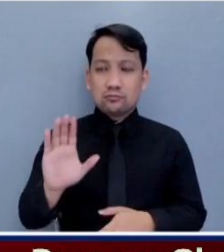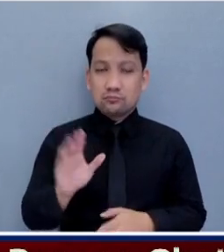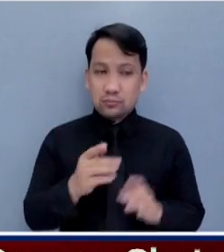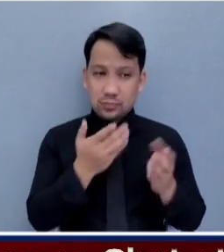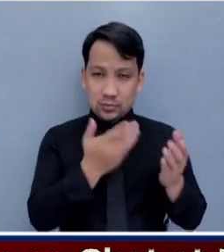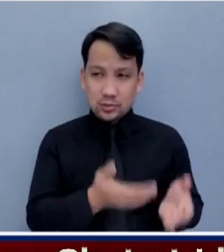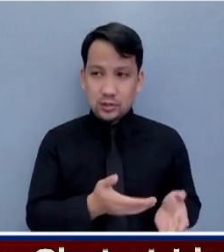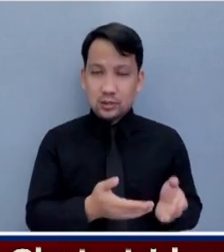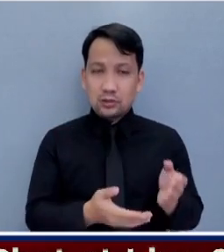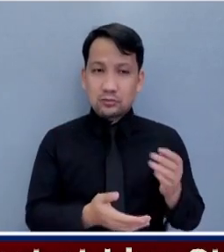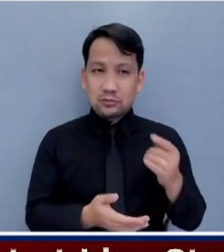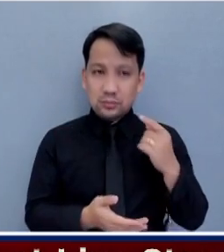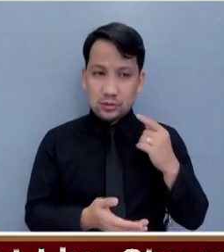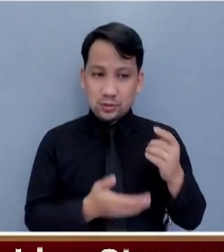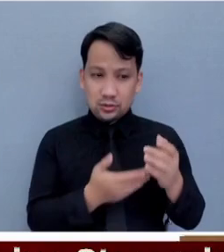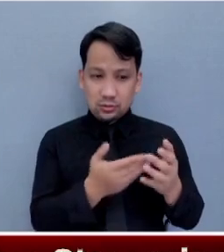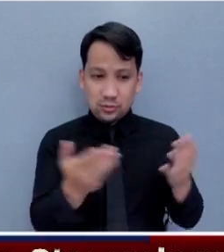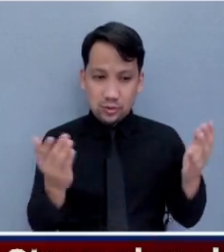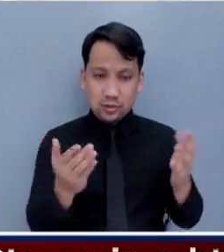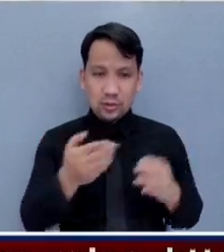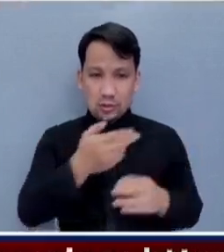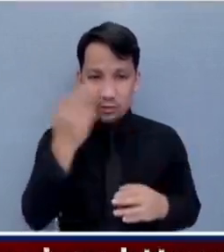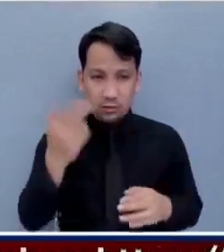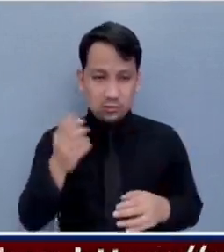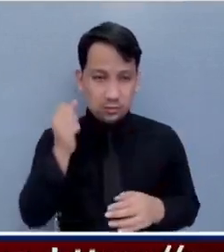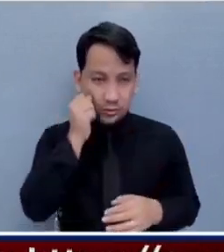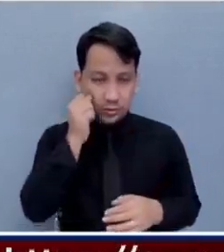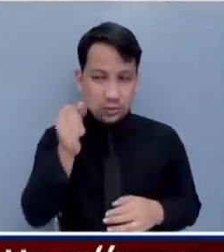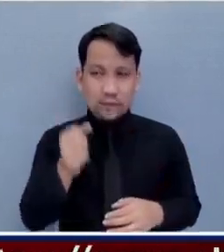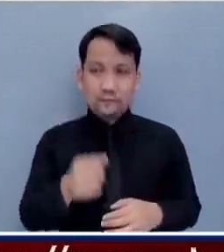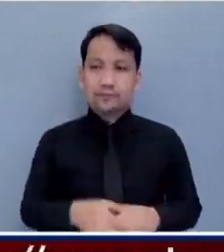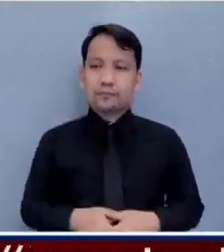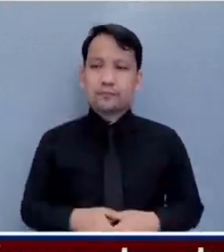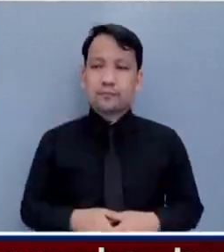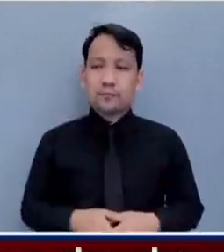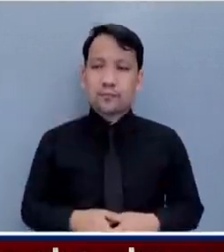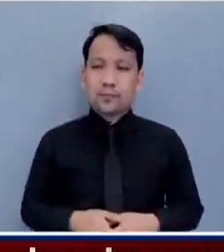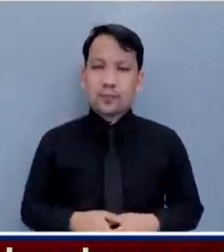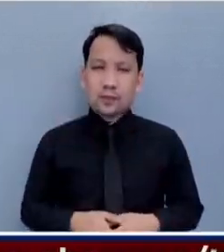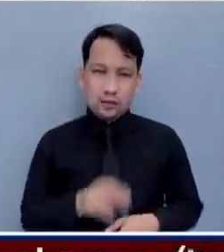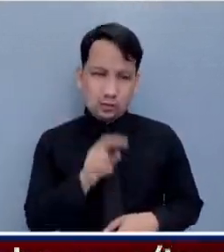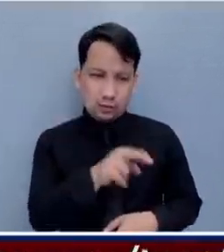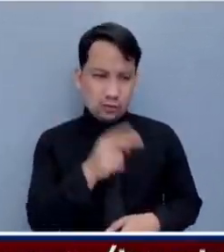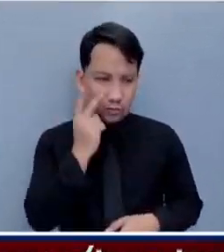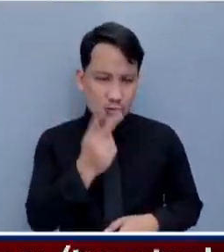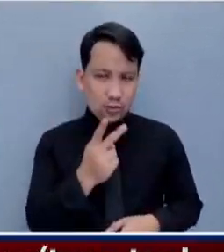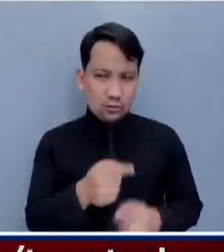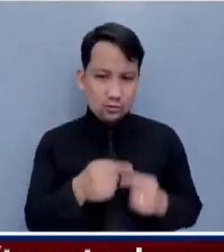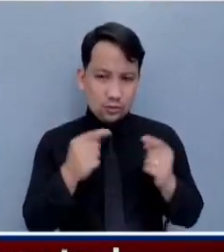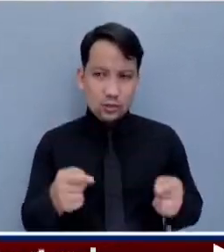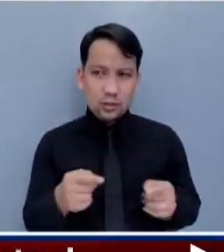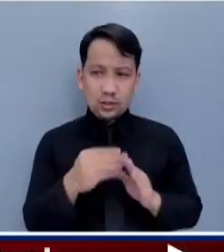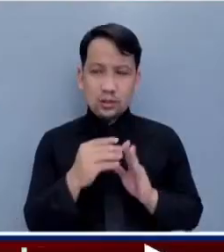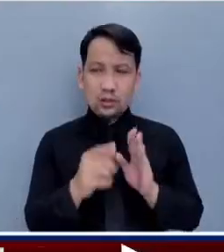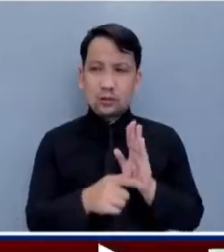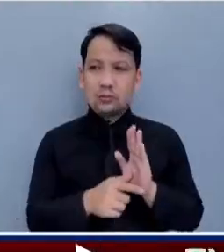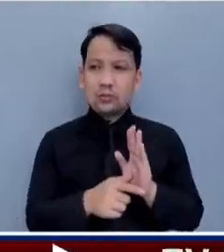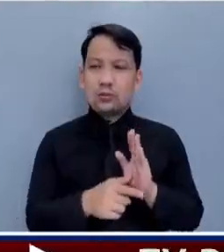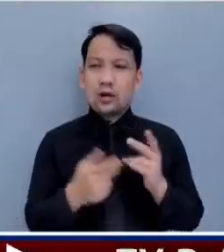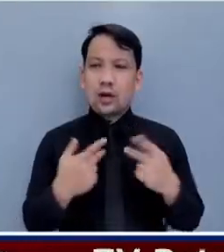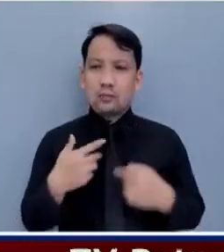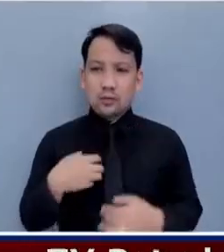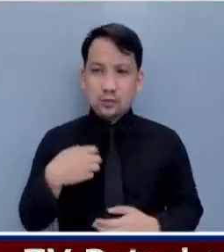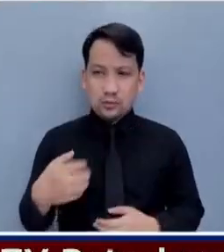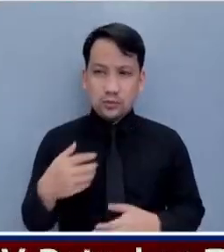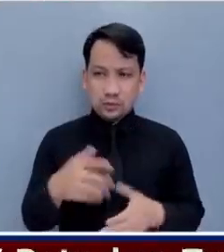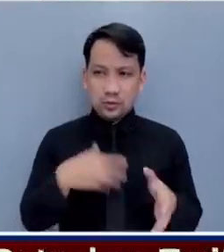Edgar Hobson, ina Jessica Sales. Nang malaman ng mga anti-martial law activists na may mga pulis sa